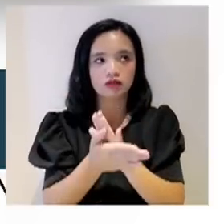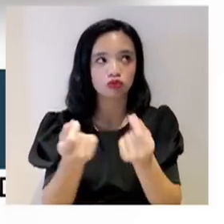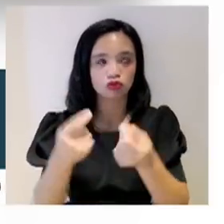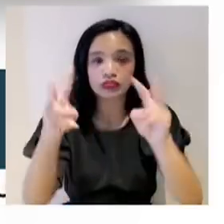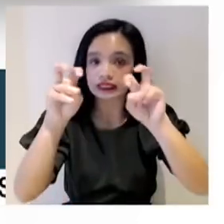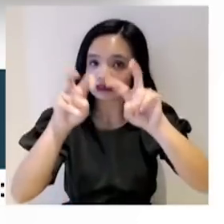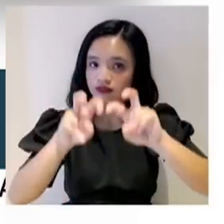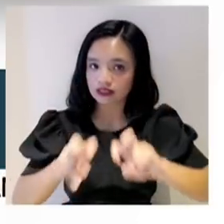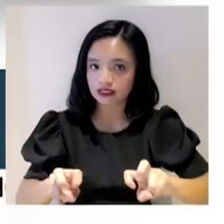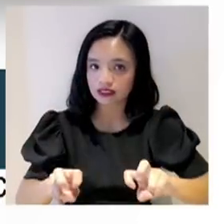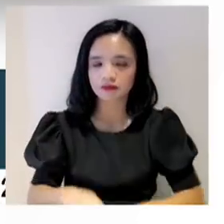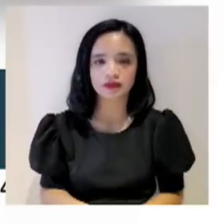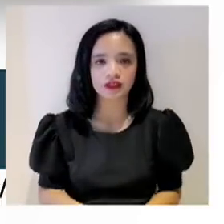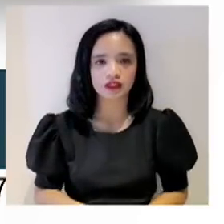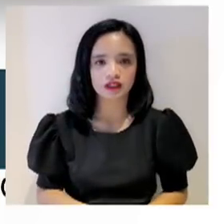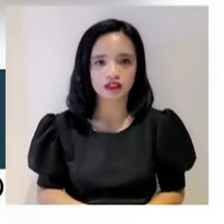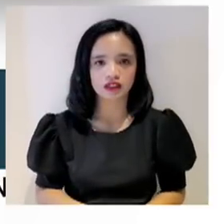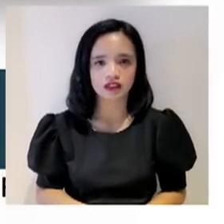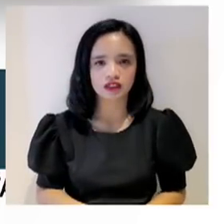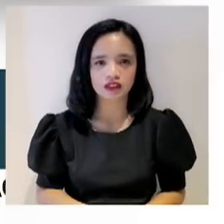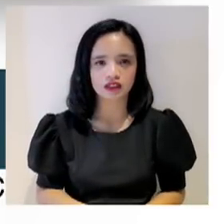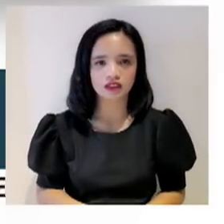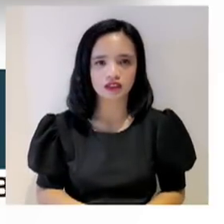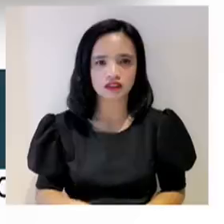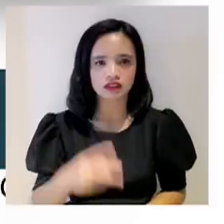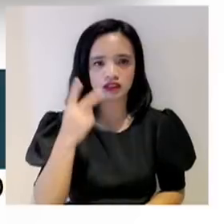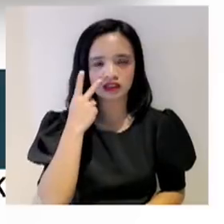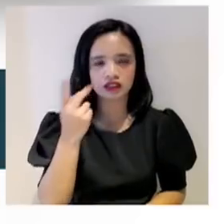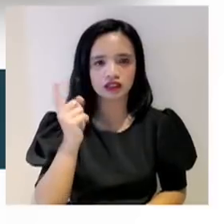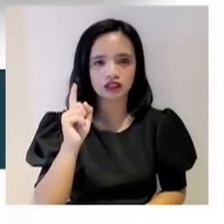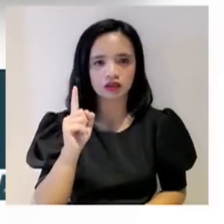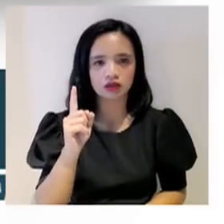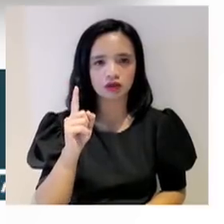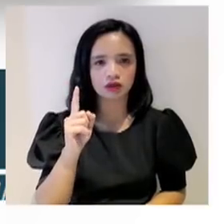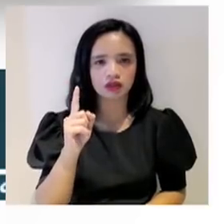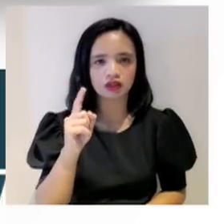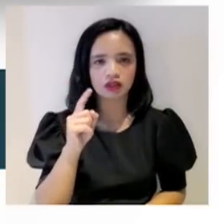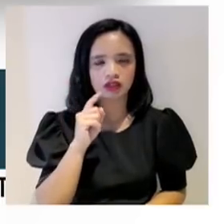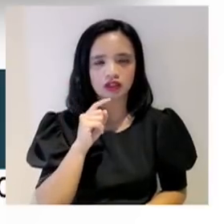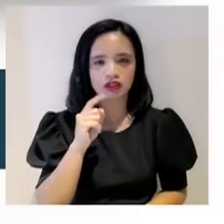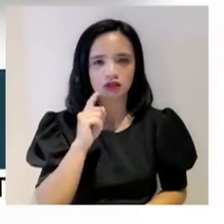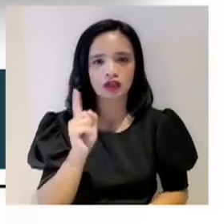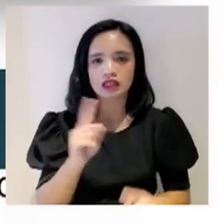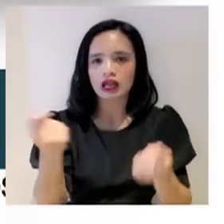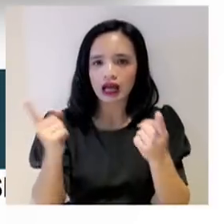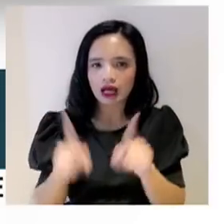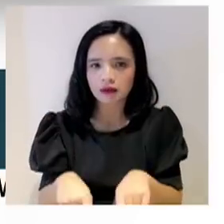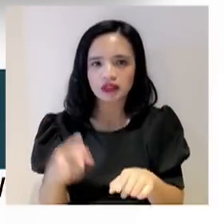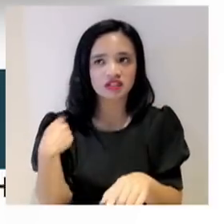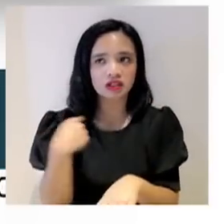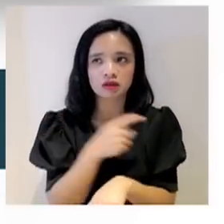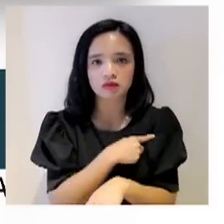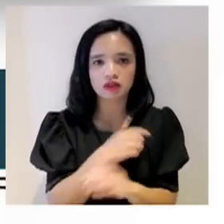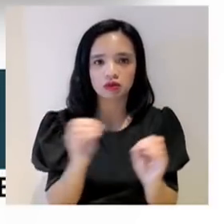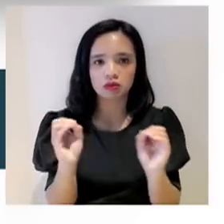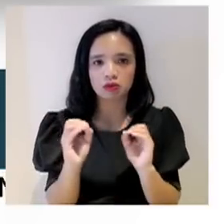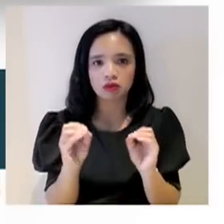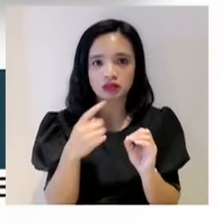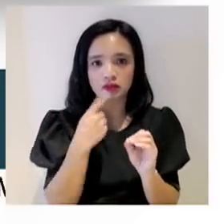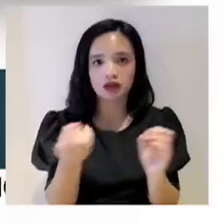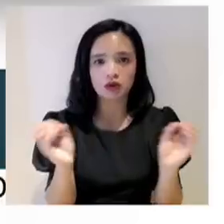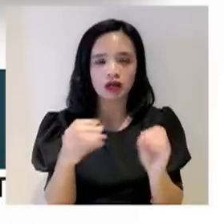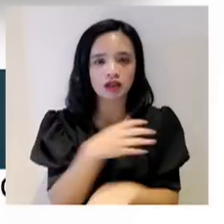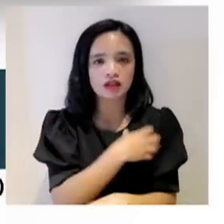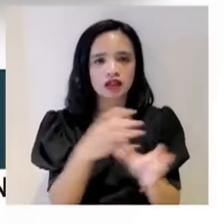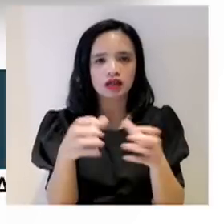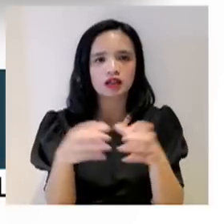ako masyadong nadi-disheartened dyan sa mga nagsasabing, alang mangyayari dyan, wala naman kasing police yung ICC. Maraming instance